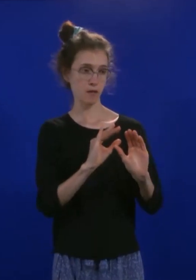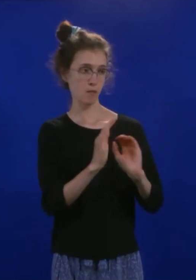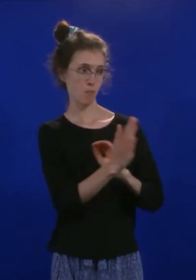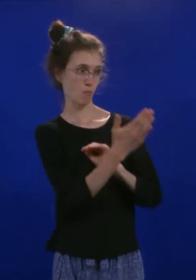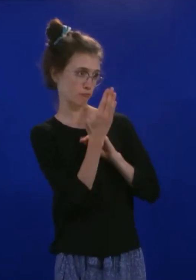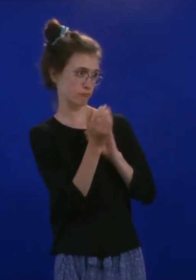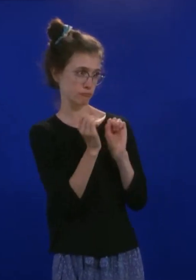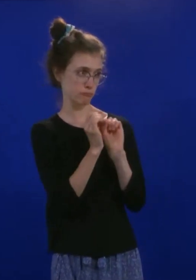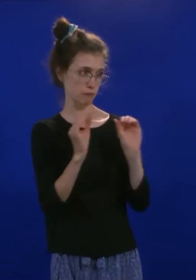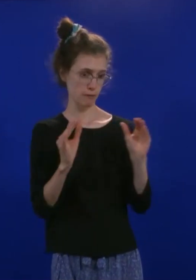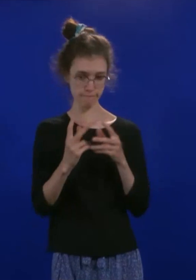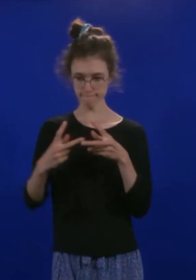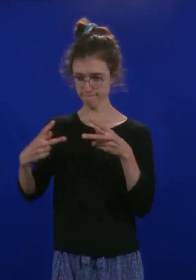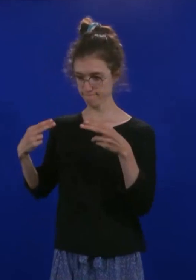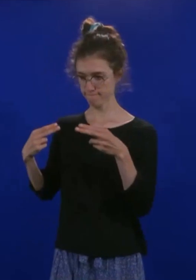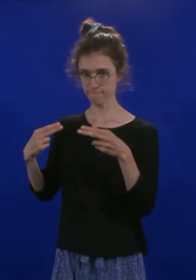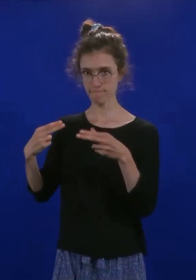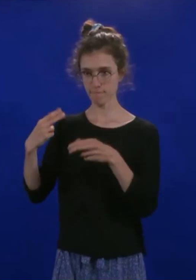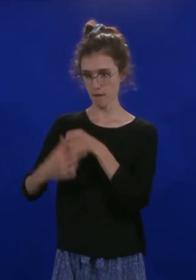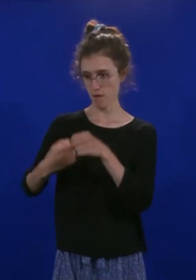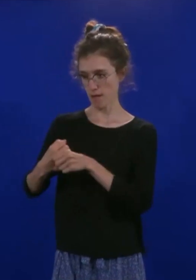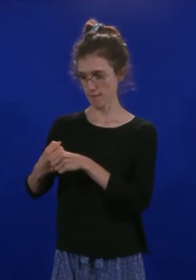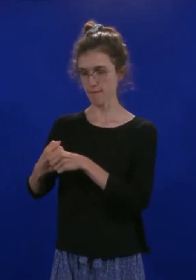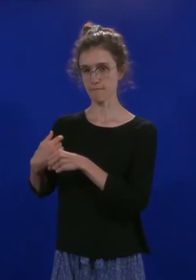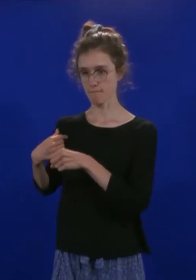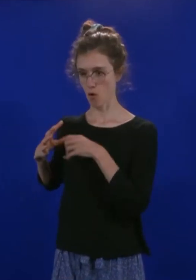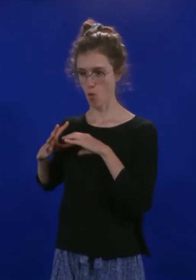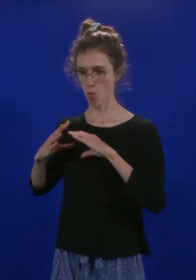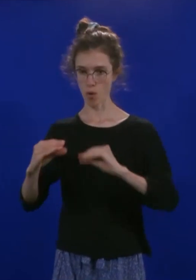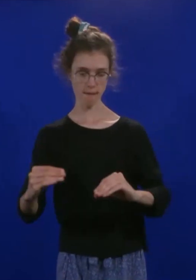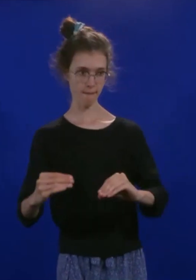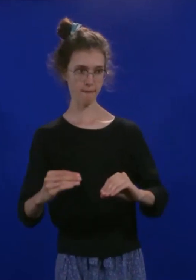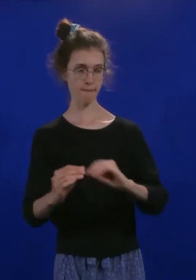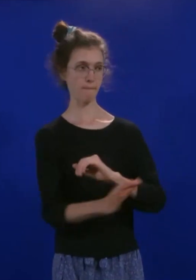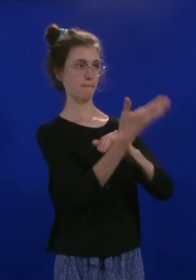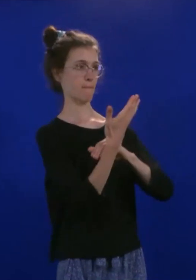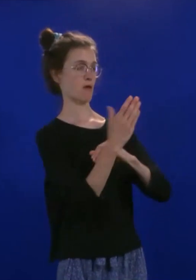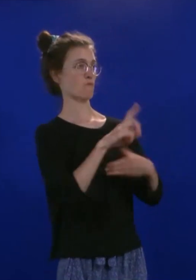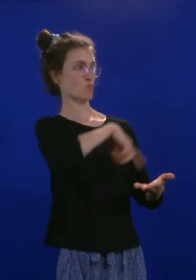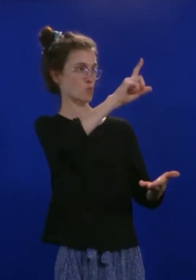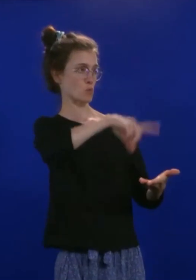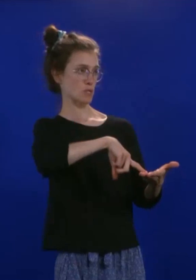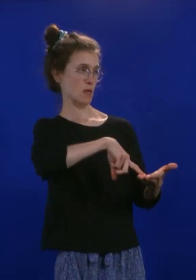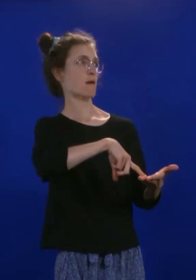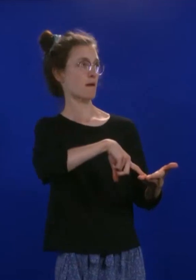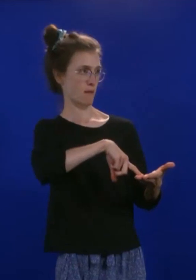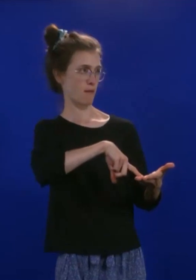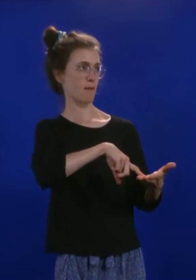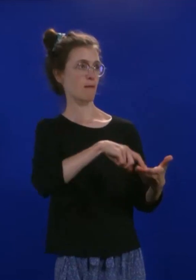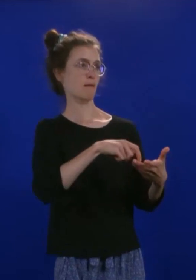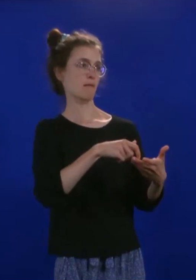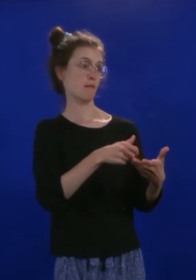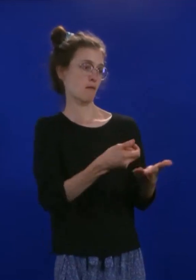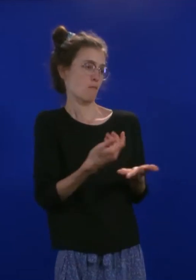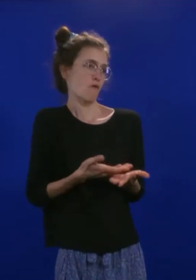l'année passée et ils donnent à voir la réalité de nos choix politiques finalement, la traduction budgétaire de nos engagements et